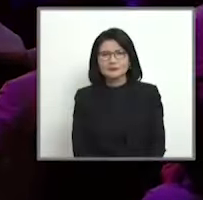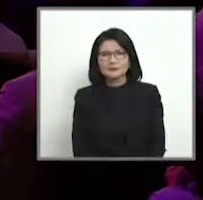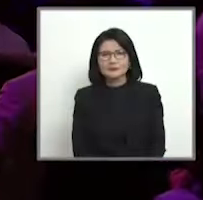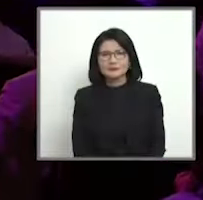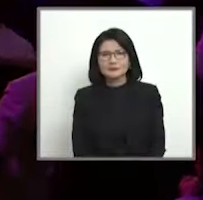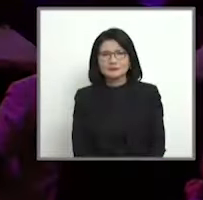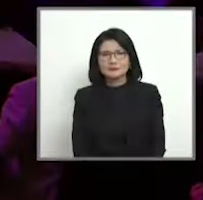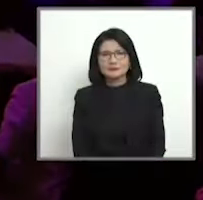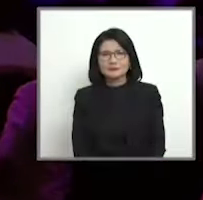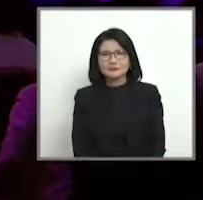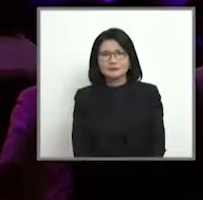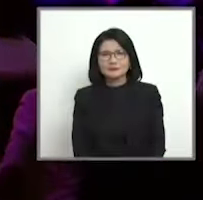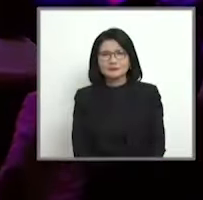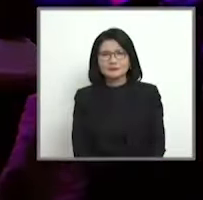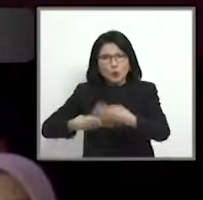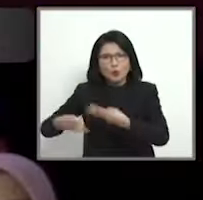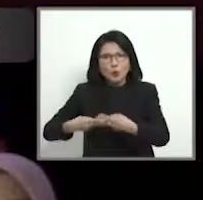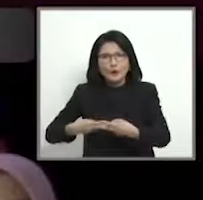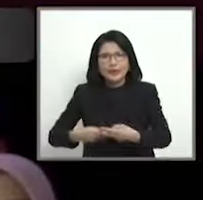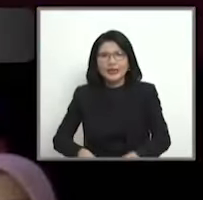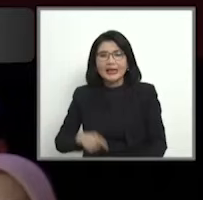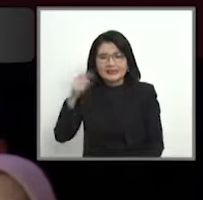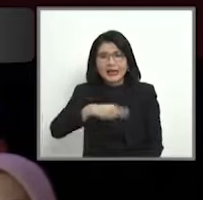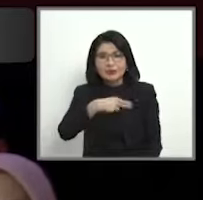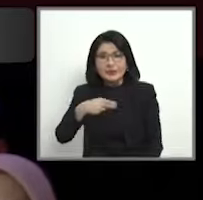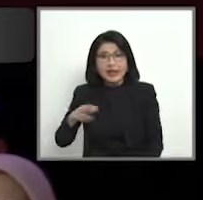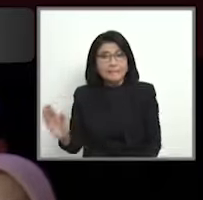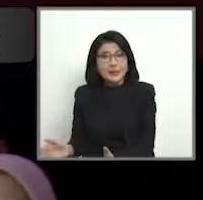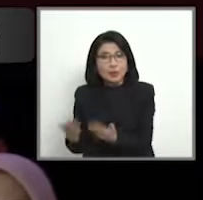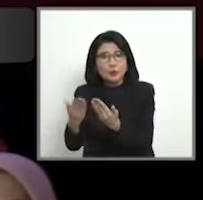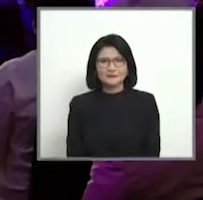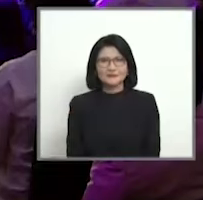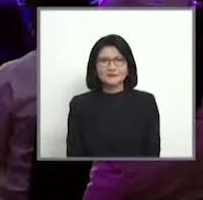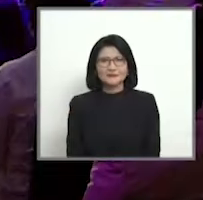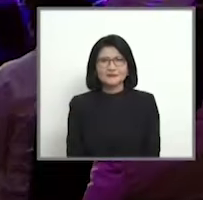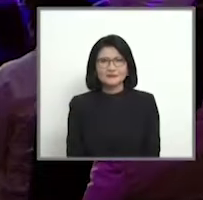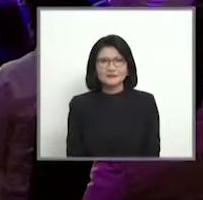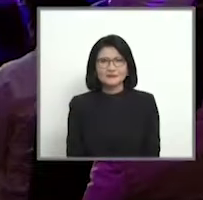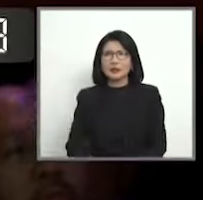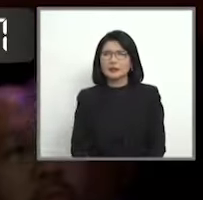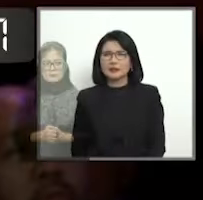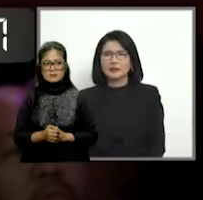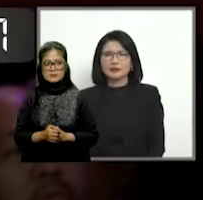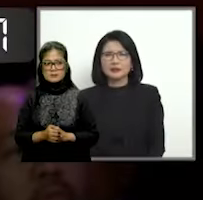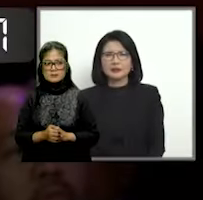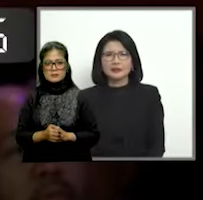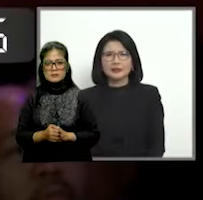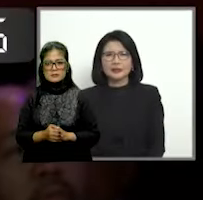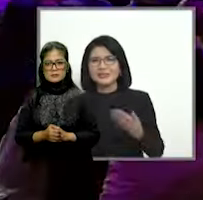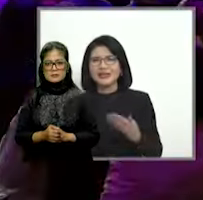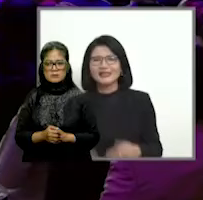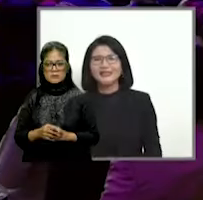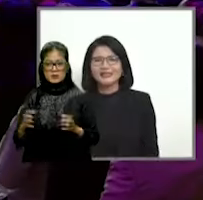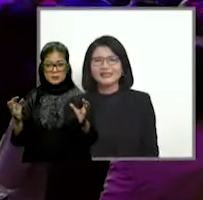Pamungkas para capres tampak lebih berhati-hati dalam debat pamungkas yang berlangsung Minggu malam dalam debat kali ini ketiga capres justru